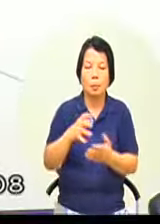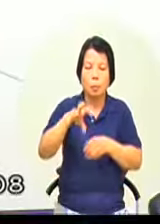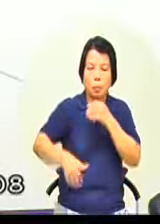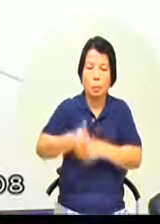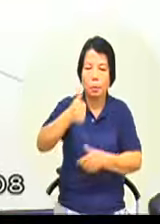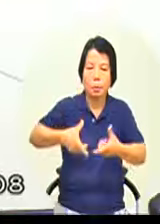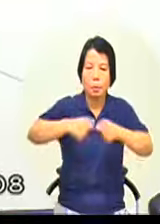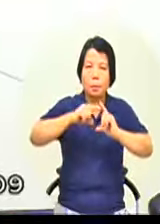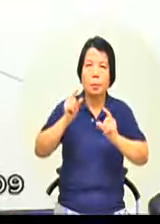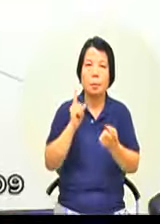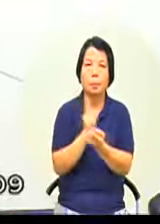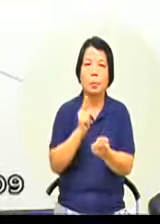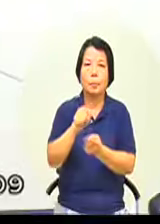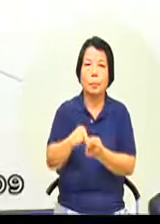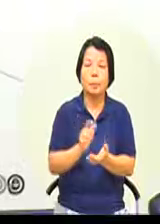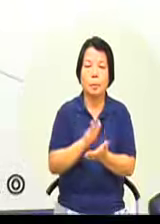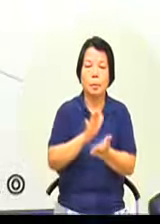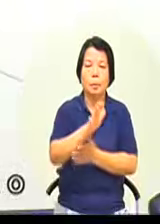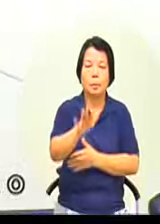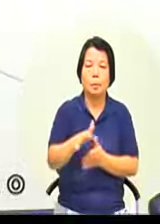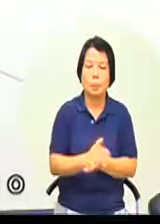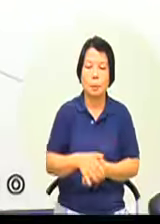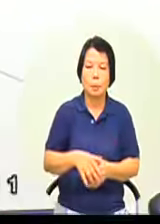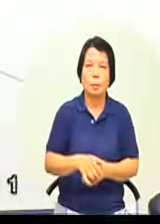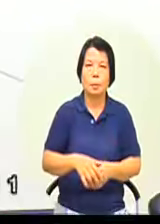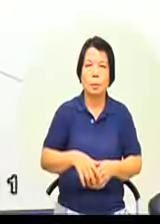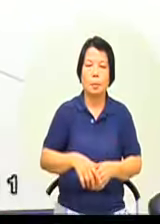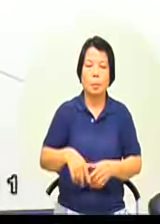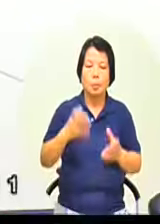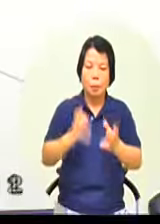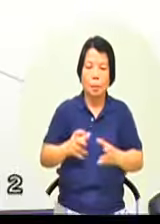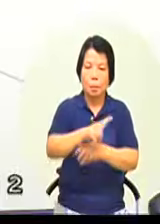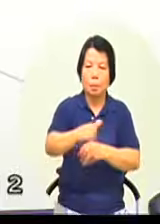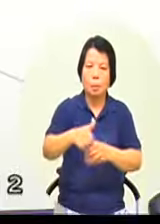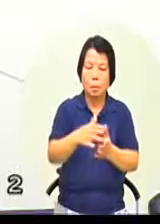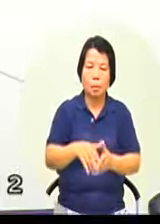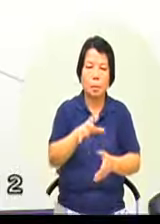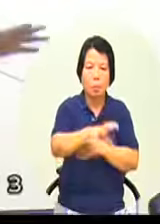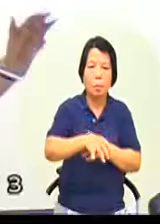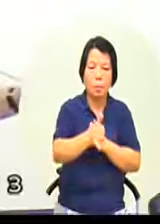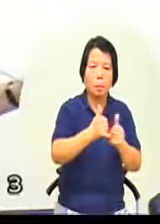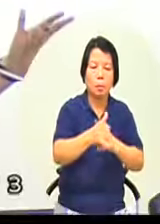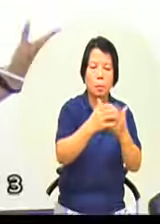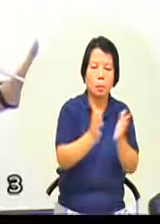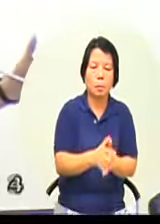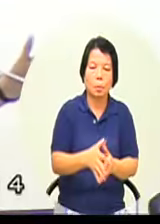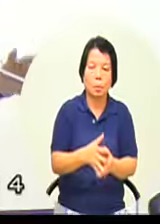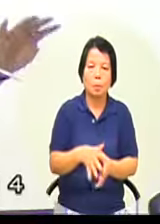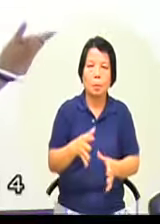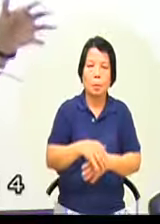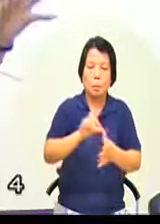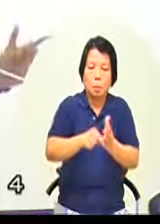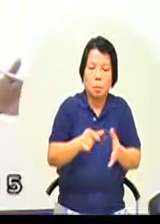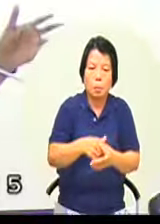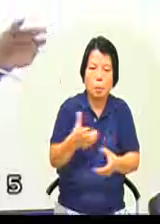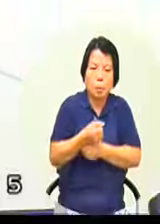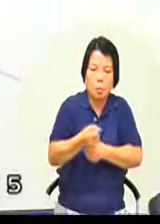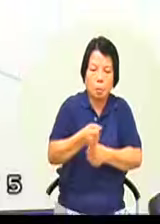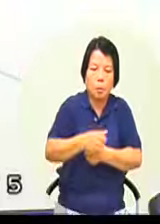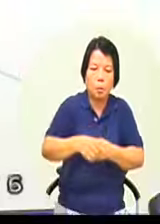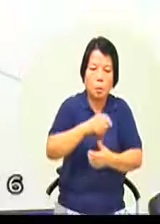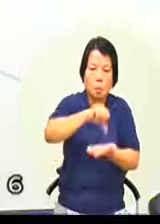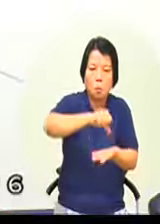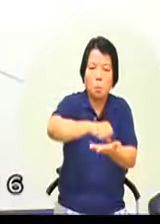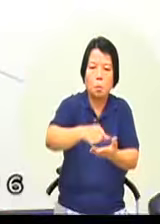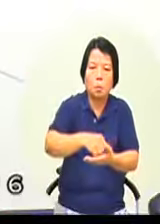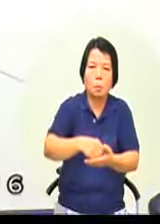下，对于这些未来的一个设备，还有农民他们抢种的时间的计算，怎么样去辅导他们？